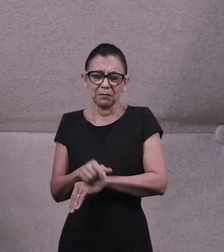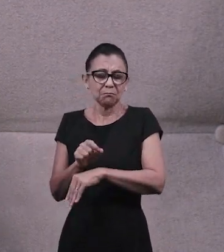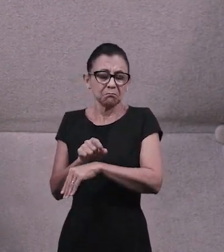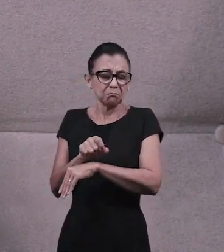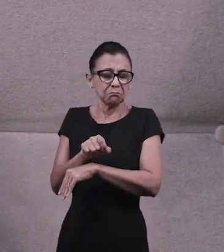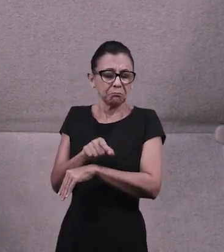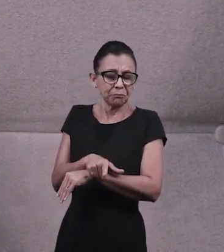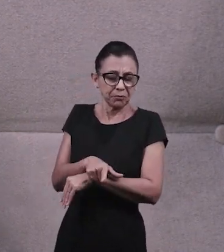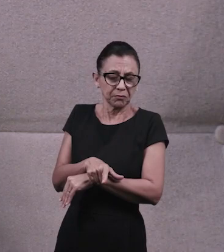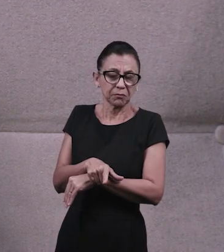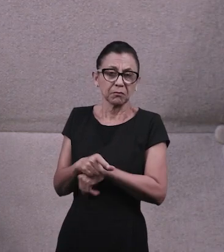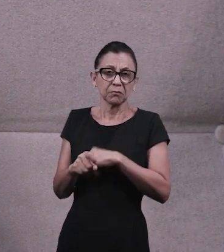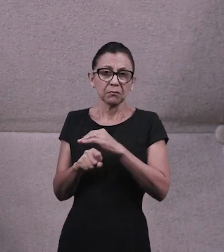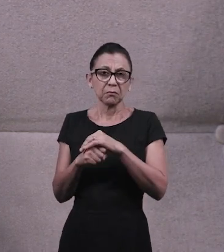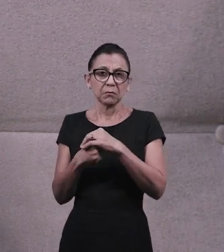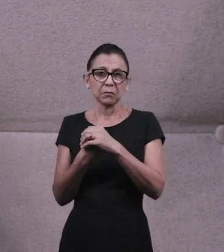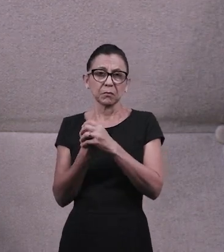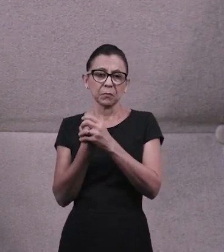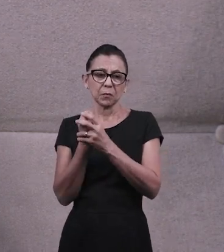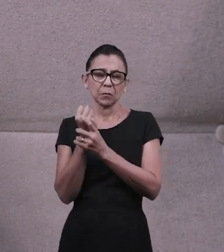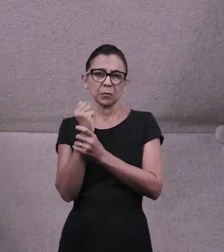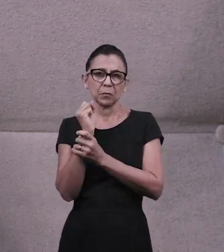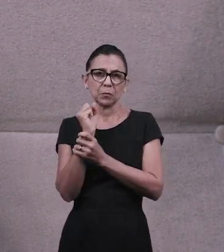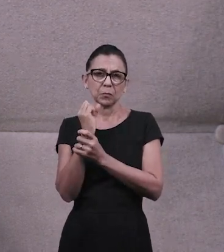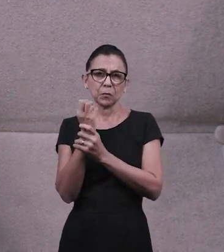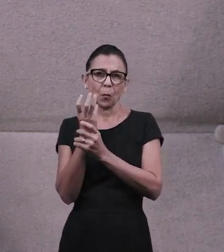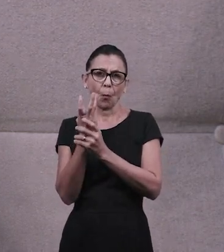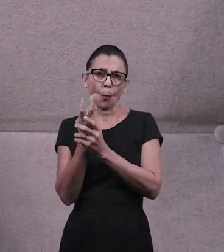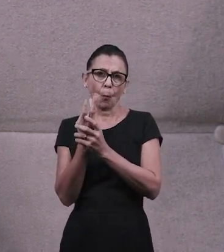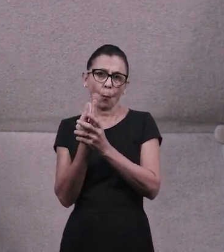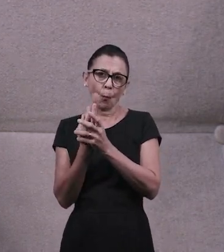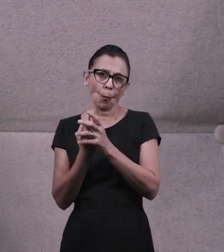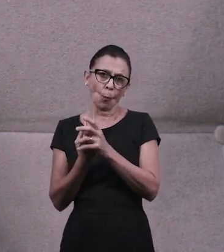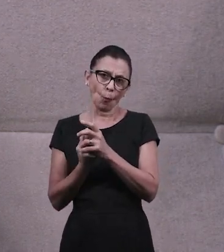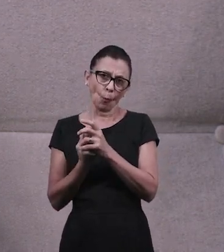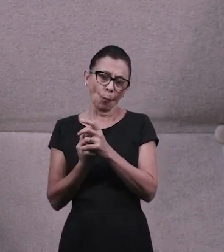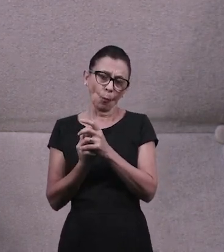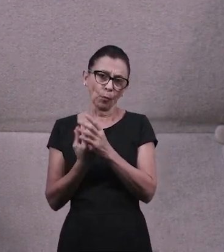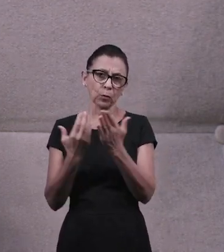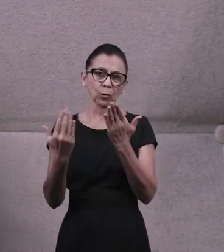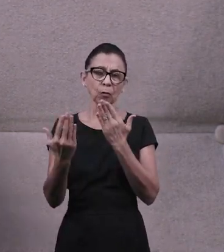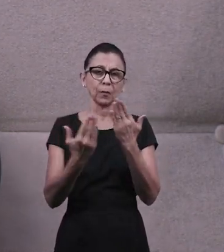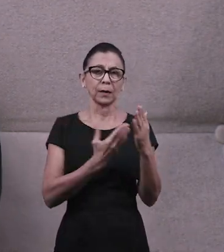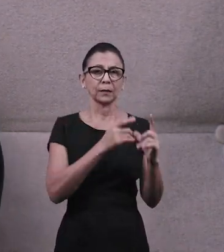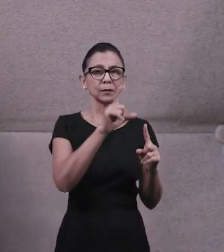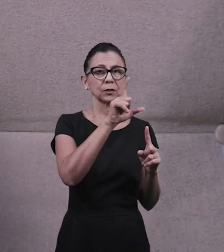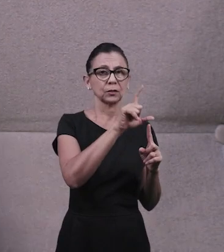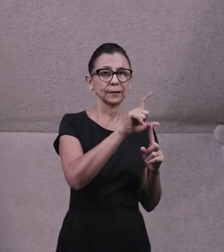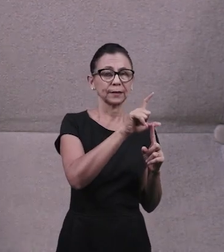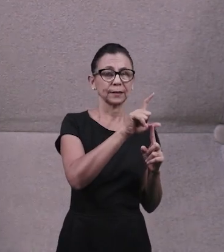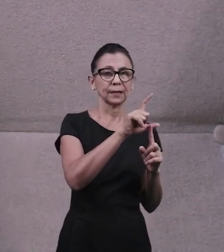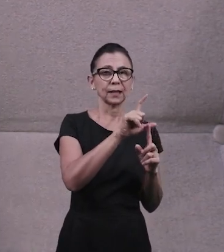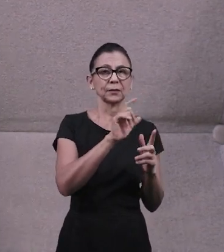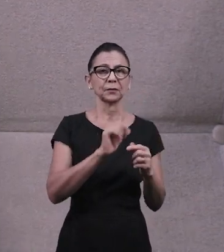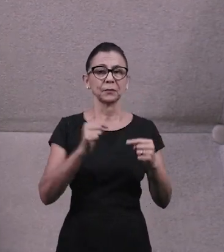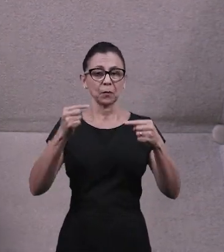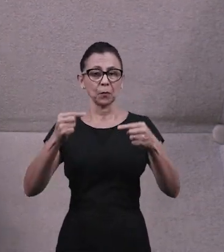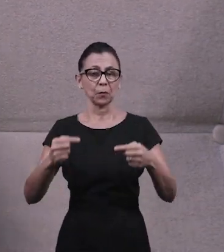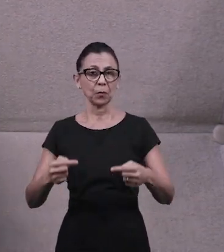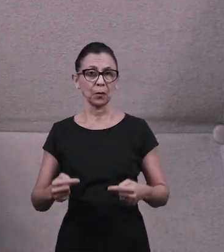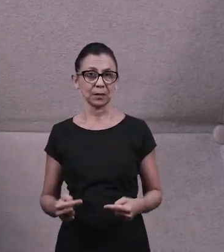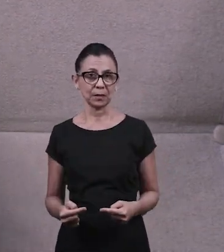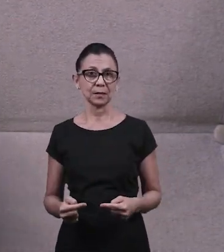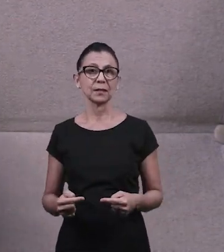Prophétiquement, cela pointe vers l'action du malin, de la chair et du monde. L'opposition a